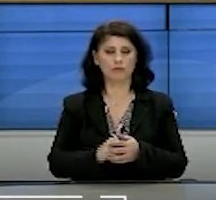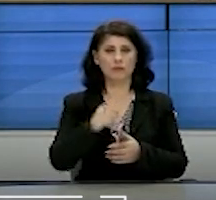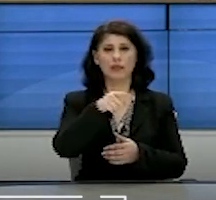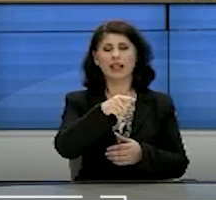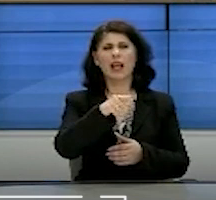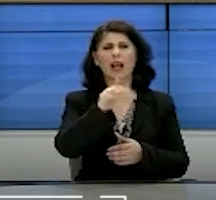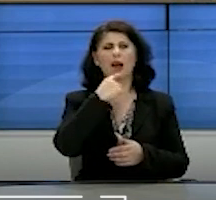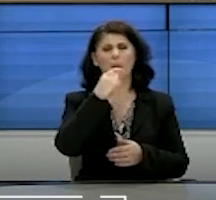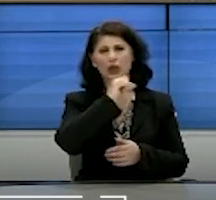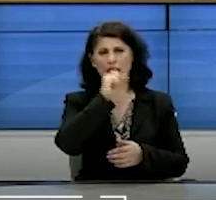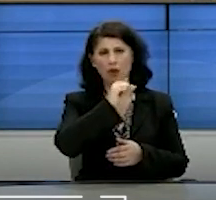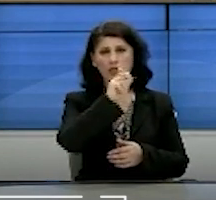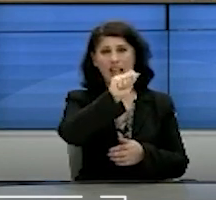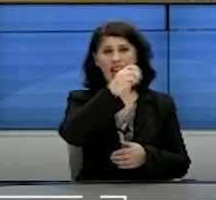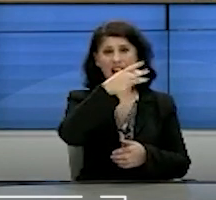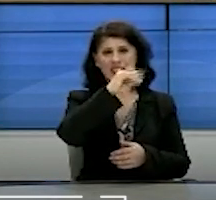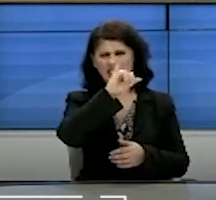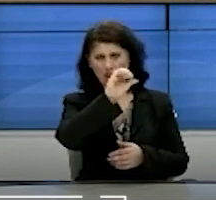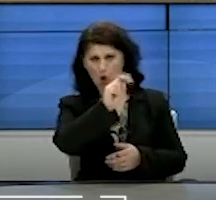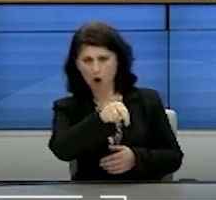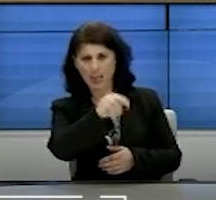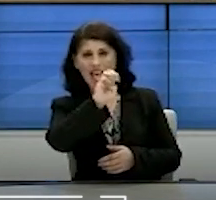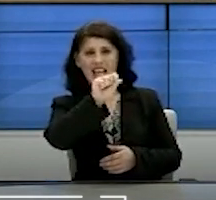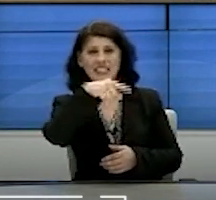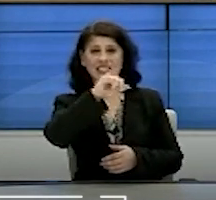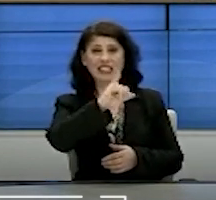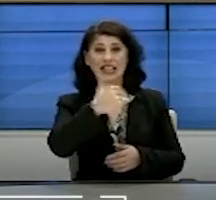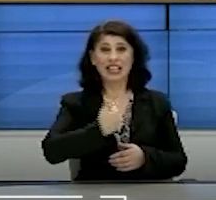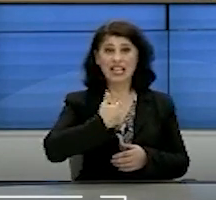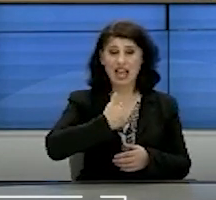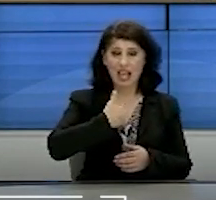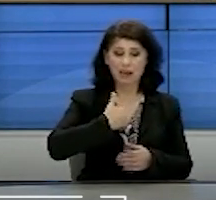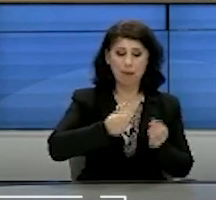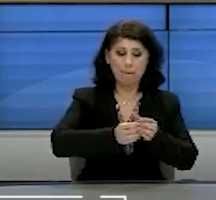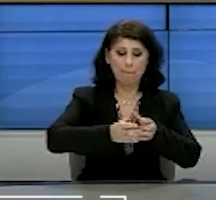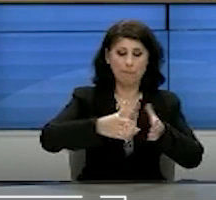Εστί, νέοι με τα πρισμένα πόδια, που τους έλεγαν αλίτες.